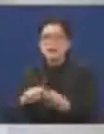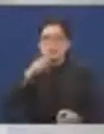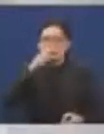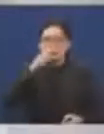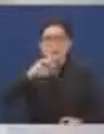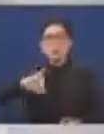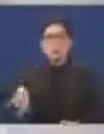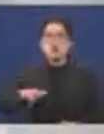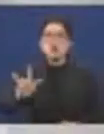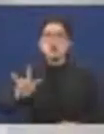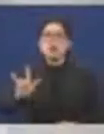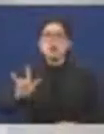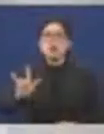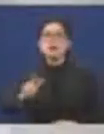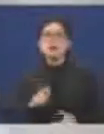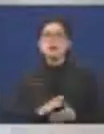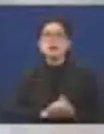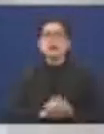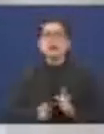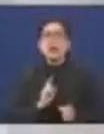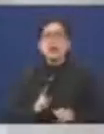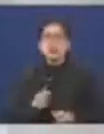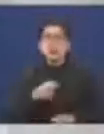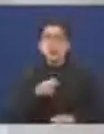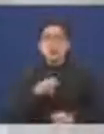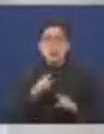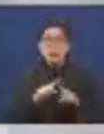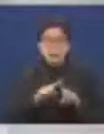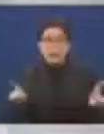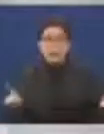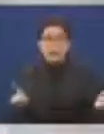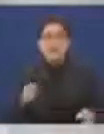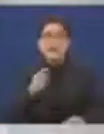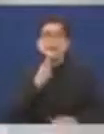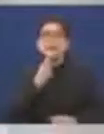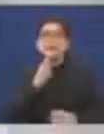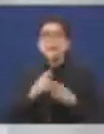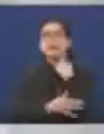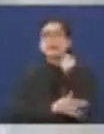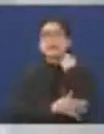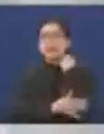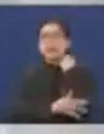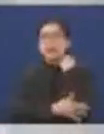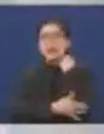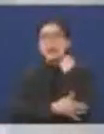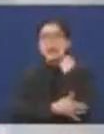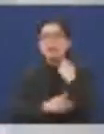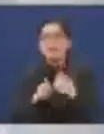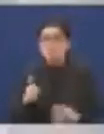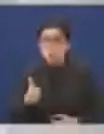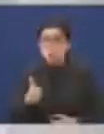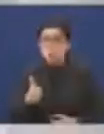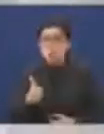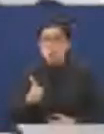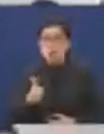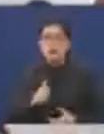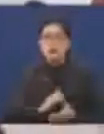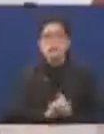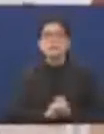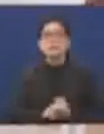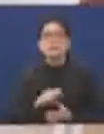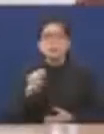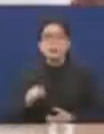Kalau kita berbeda tentang kenegaraan, kan begitu. Jadi inilah demokrasi kita